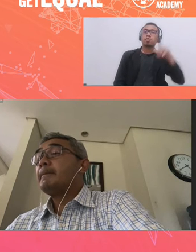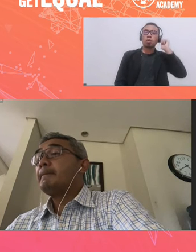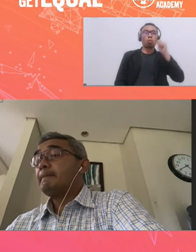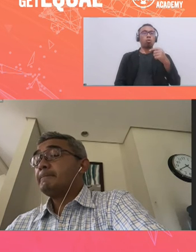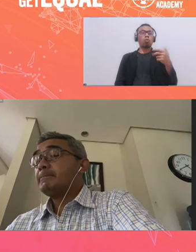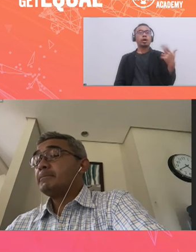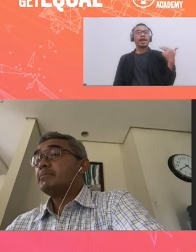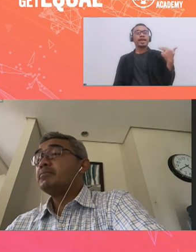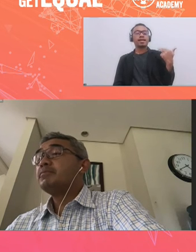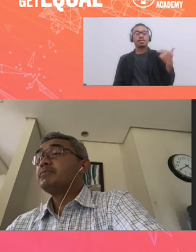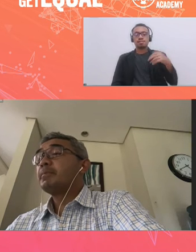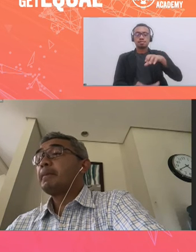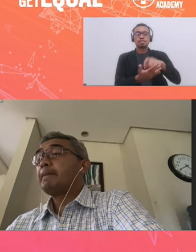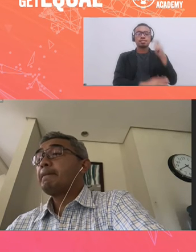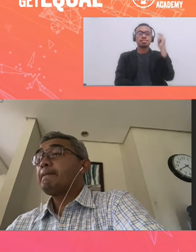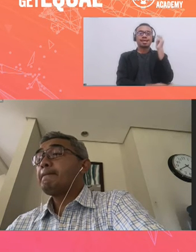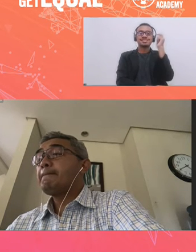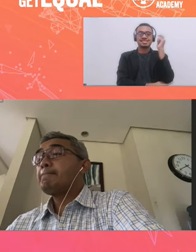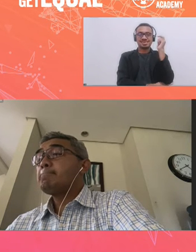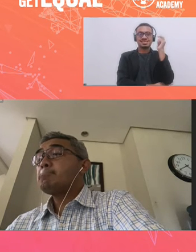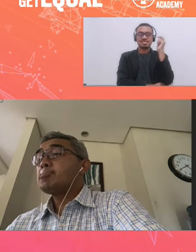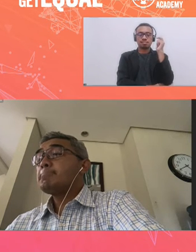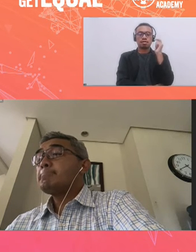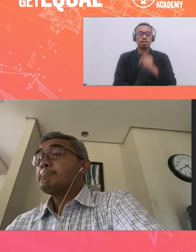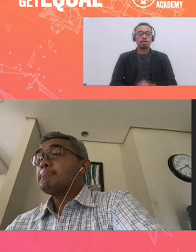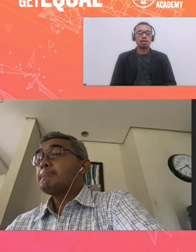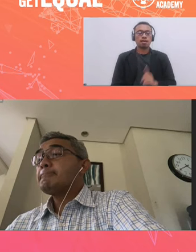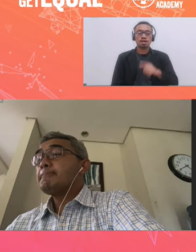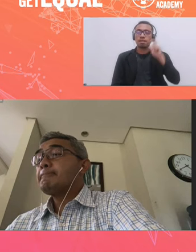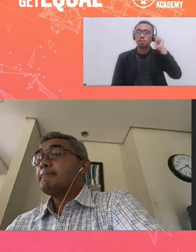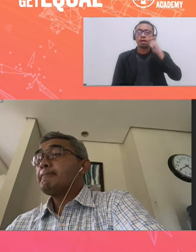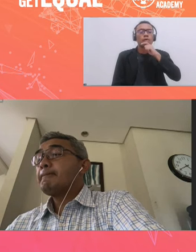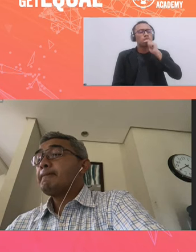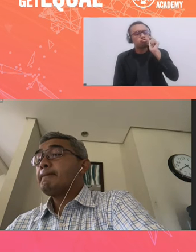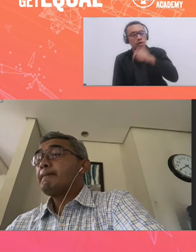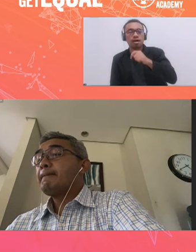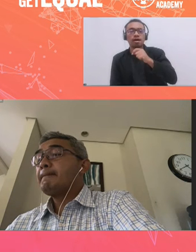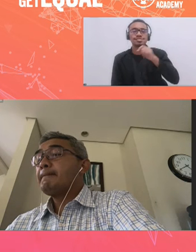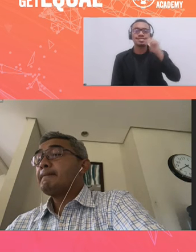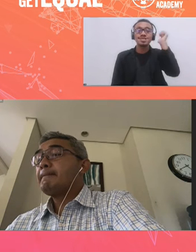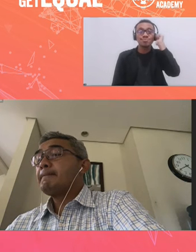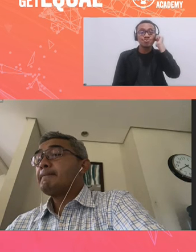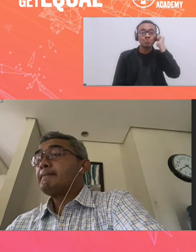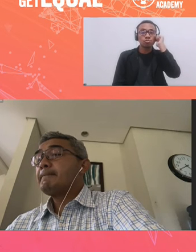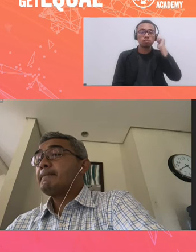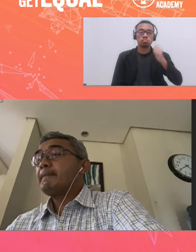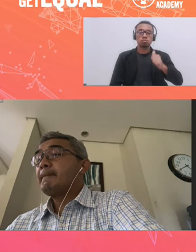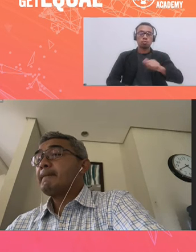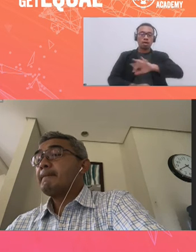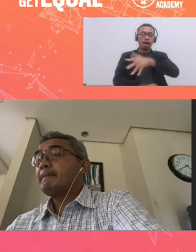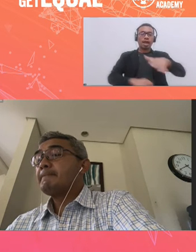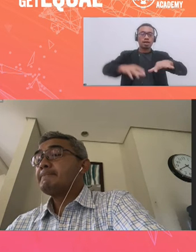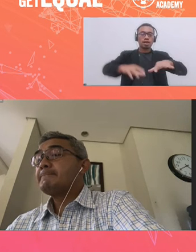kalau salah. Saya lupa tokohnya siapa. Itu perempuan tua, ibu-ibu yang kemudian membuat jalur air supaya desa kekeringan